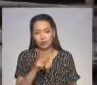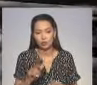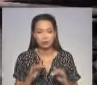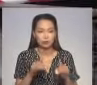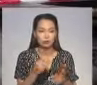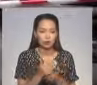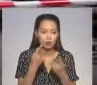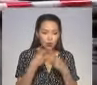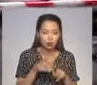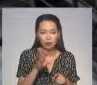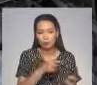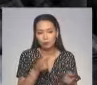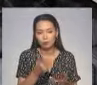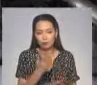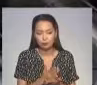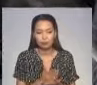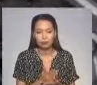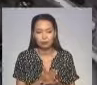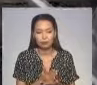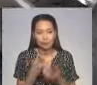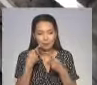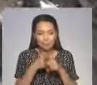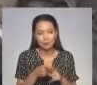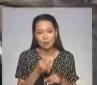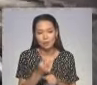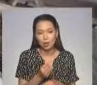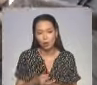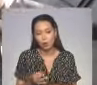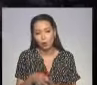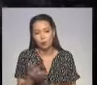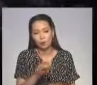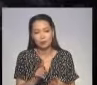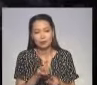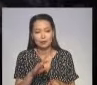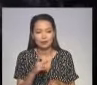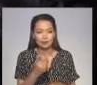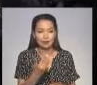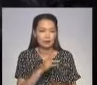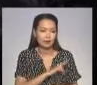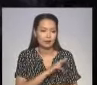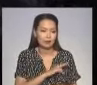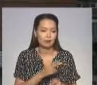поставка оборудования. Часть агрегатов и механизмов сделают заводы области. Выбран четкий алгоритм действий для